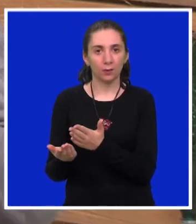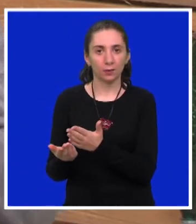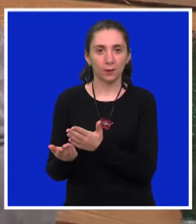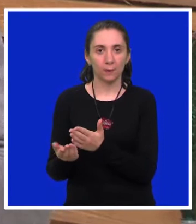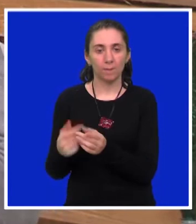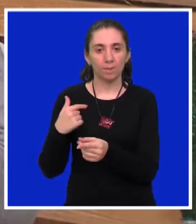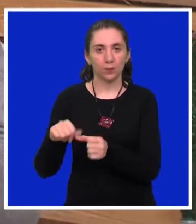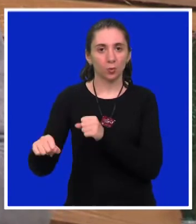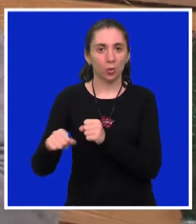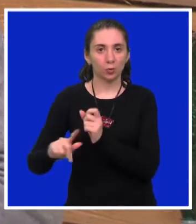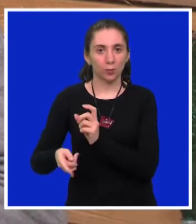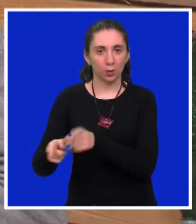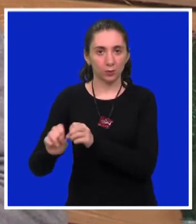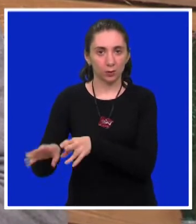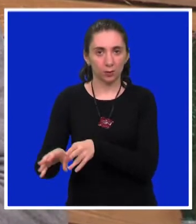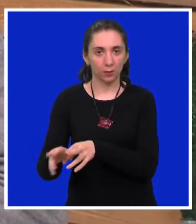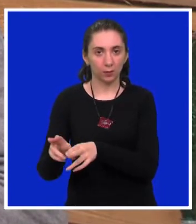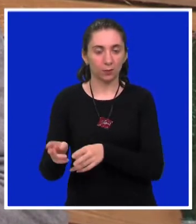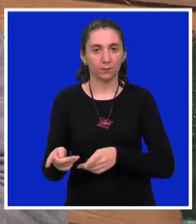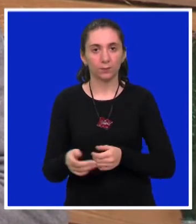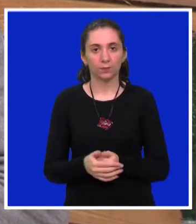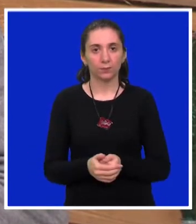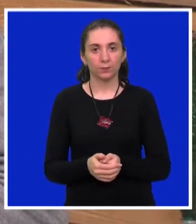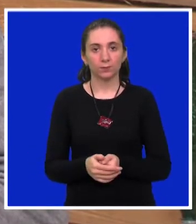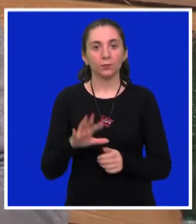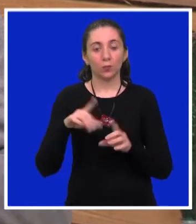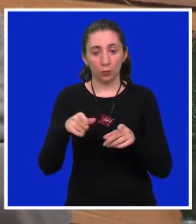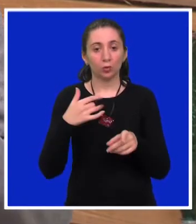način gospodarimo ekološki,